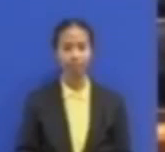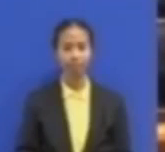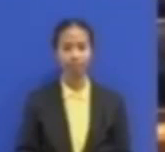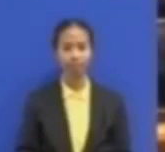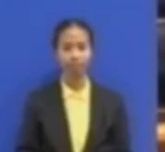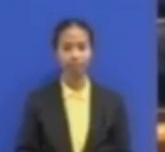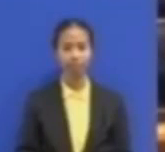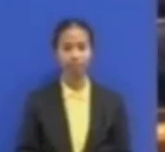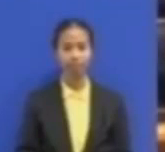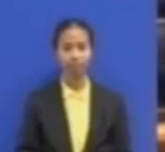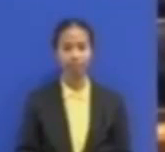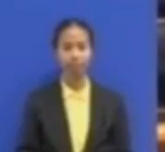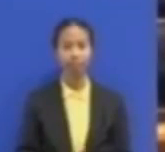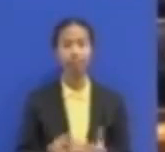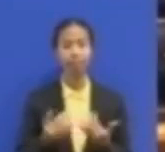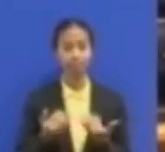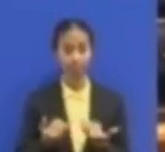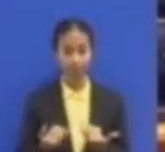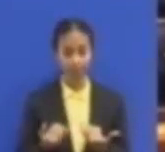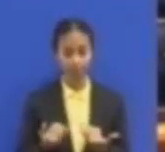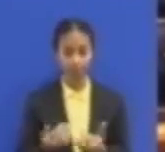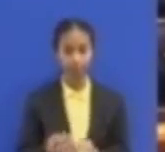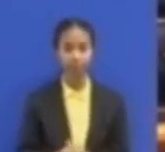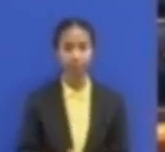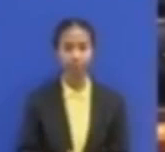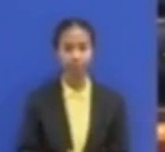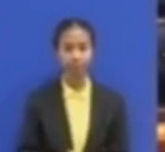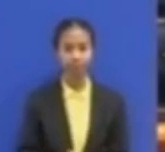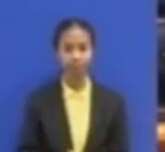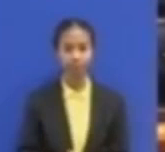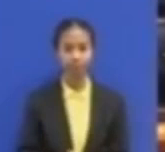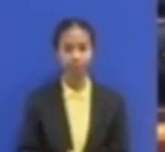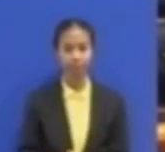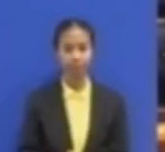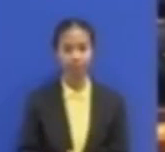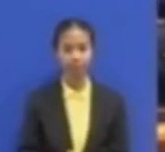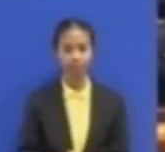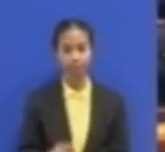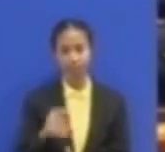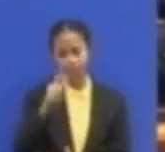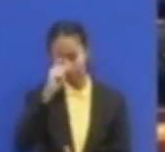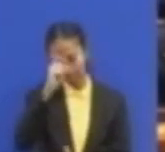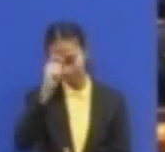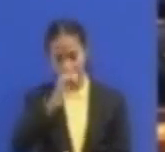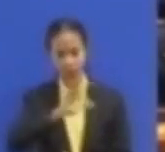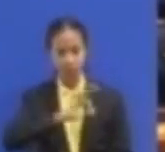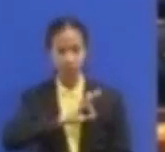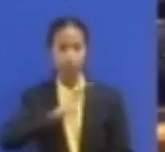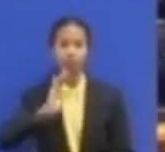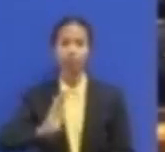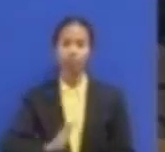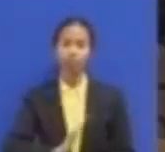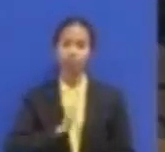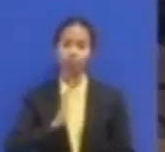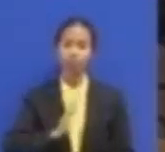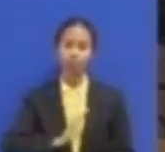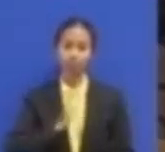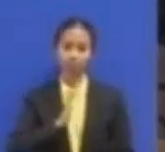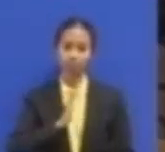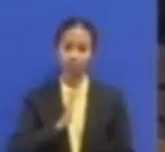ด้วยความเคารพท่านสมาชิกผู้ทรงเกียรติที่ประชาชน